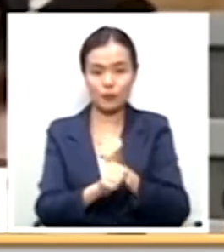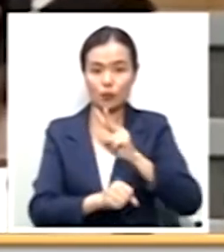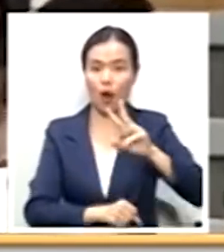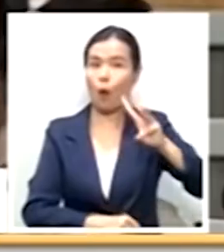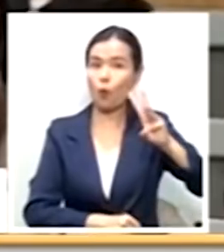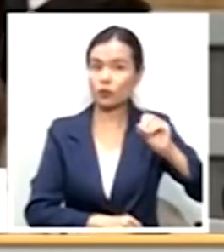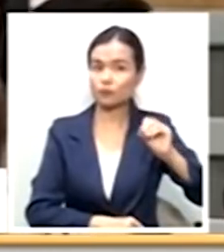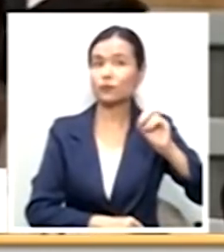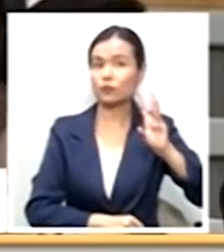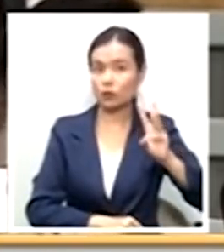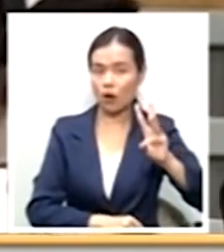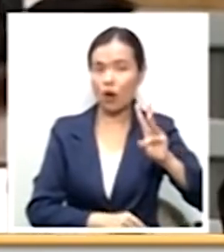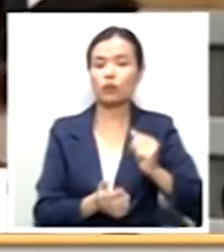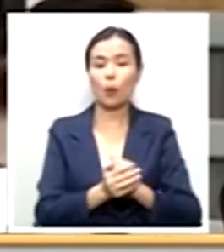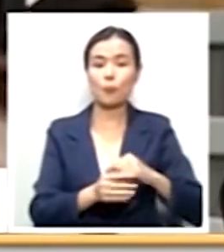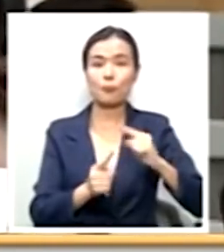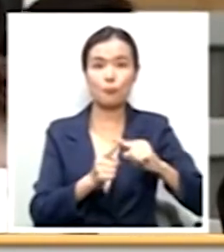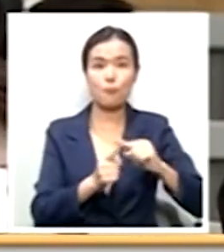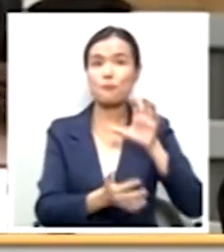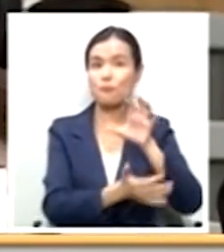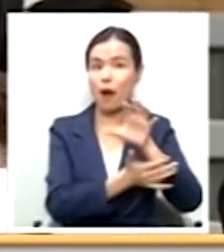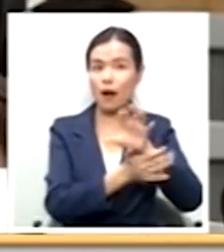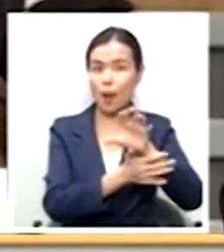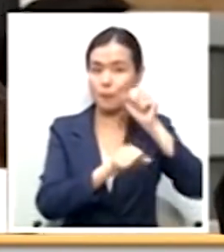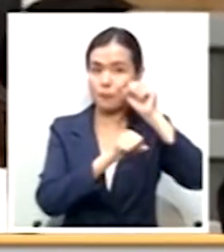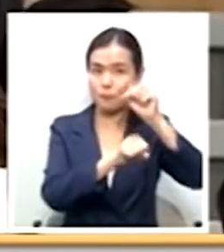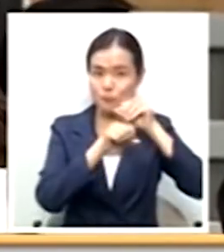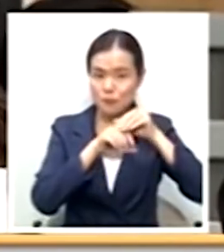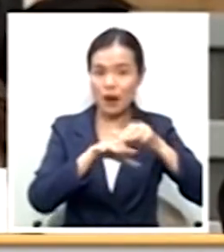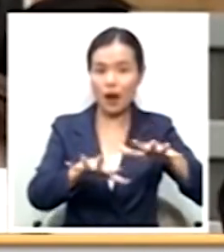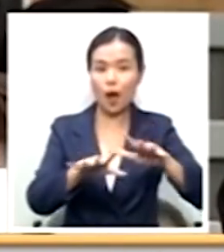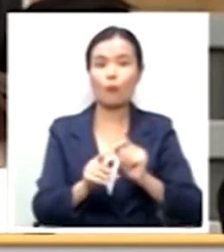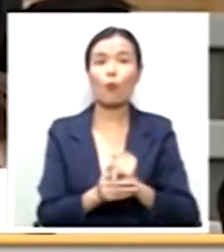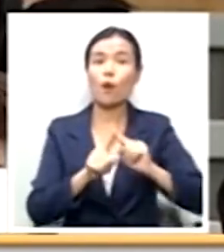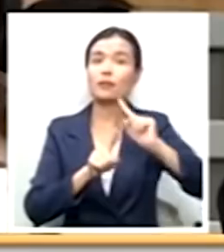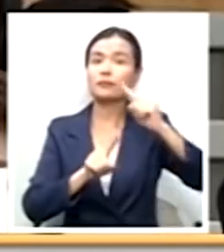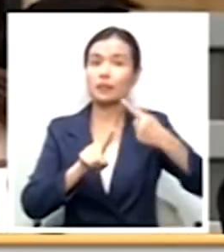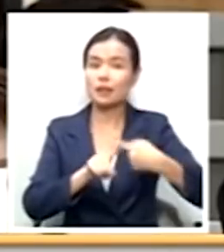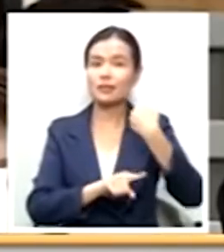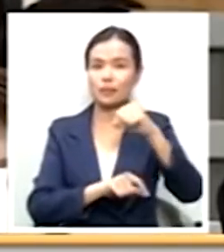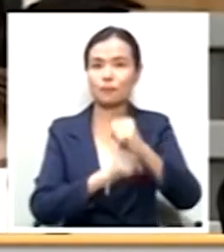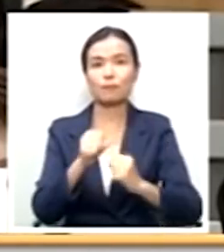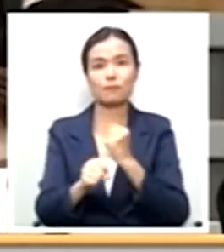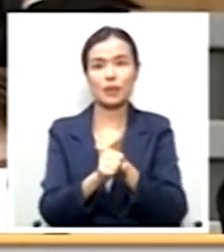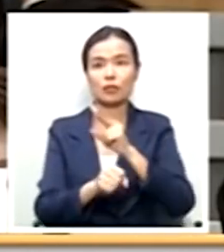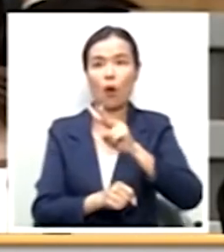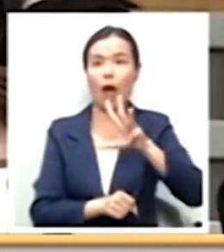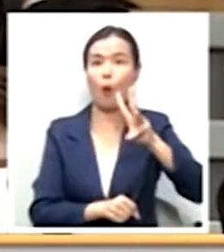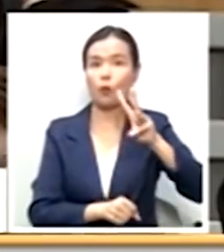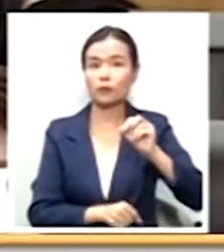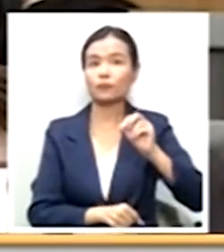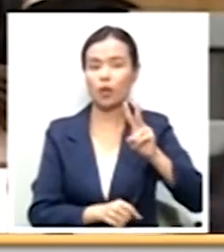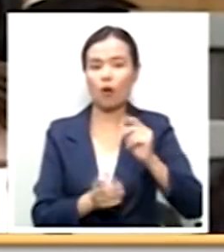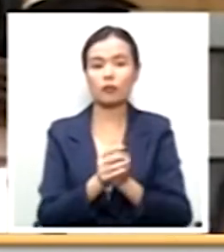และมีผลใช้บังคับนับตั้งแต่วันถัดจากประกาศในราชกิจจานุเบกษาซึ่งก็คือวันที่1ตุลาคม2562ใ